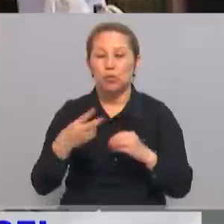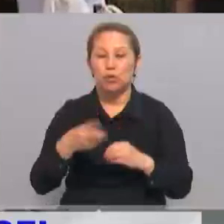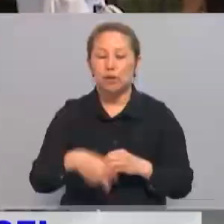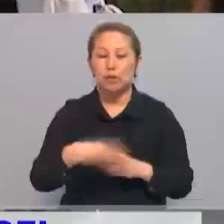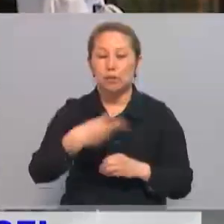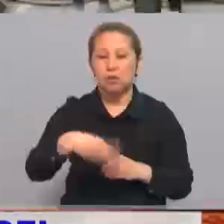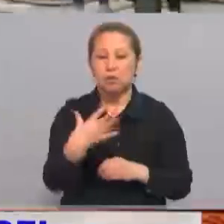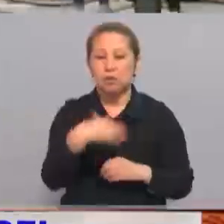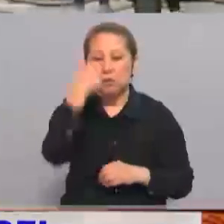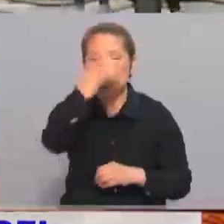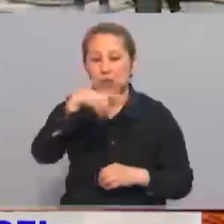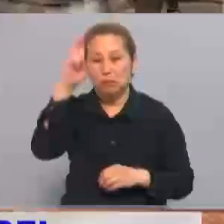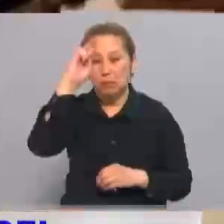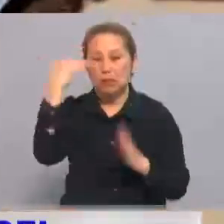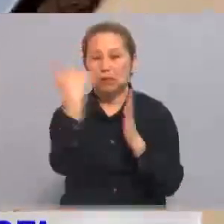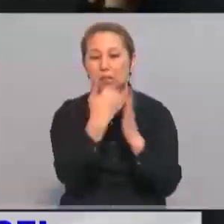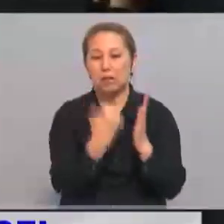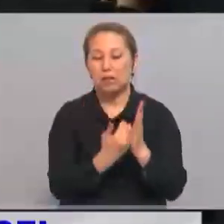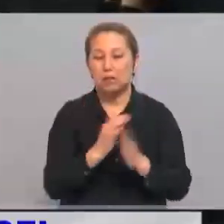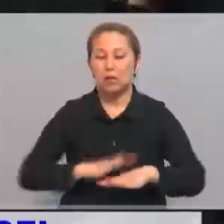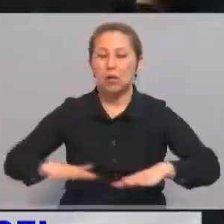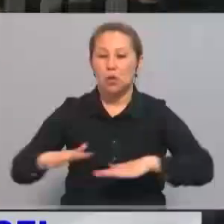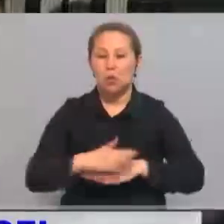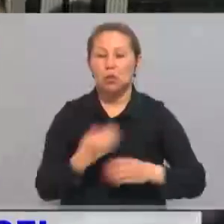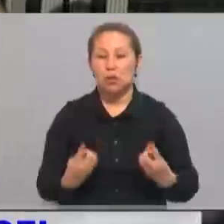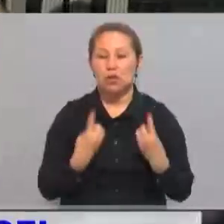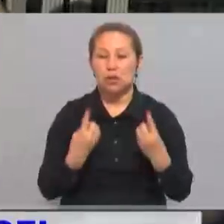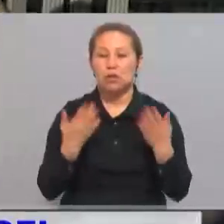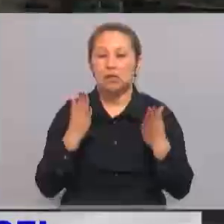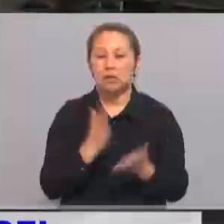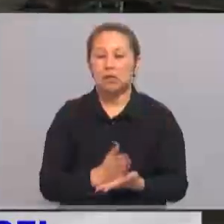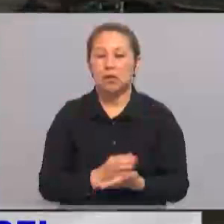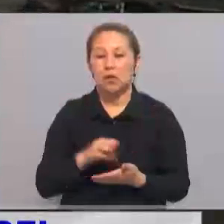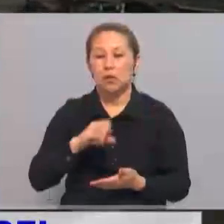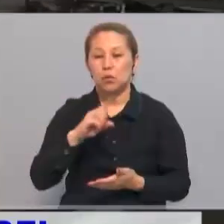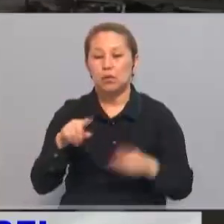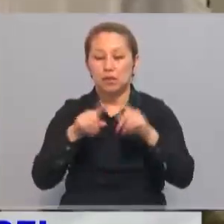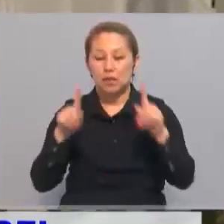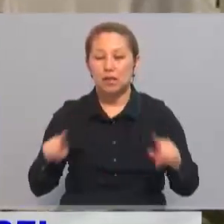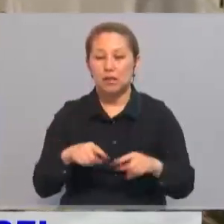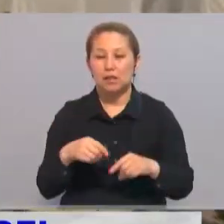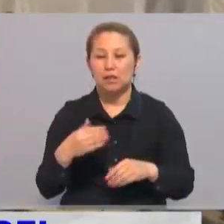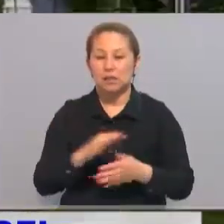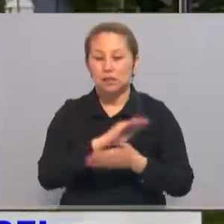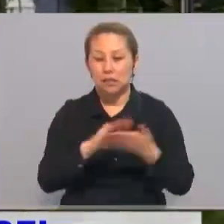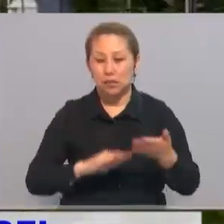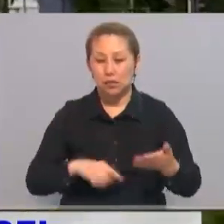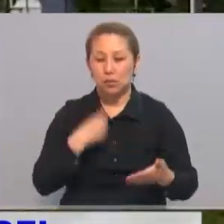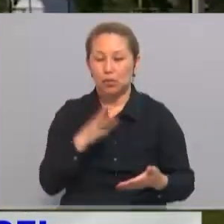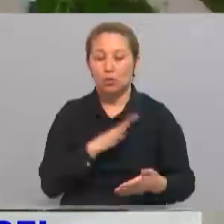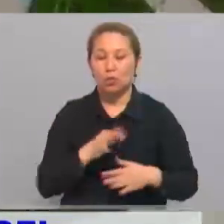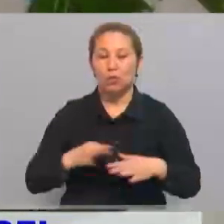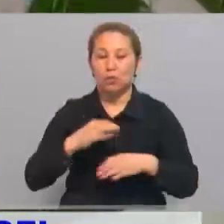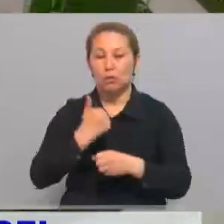2019-2025 жылдарға арналған мемлекеттік бағдарламасының өңірлік маңызы бар туристификациялау картасының топ 50-іне енгізілген деді